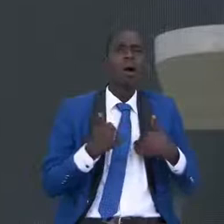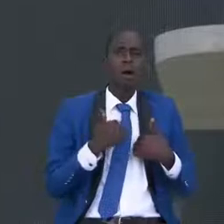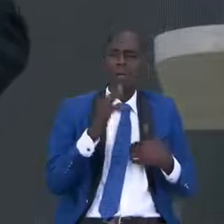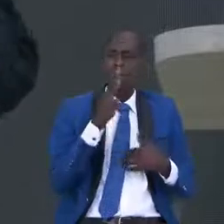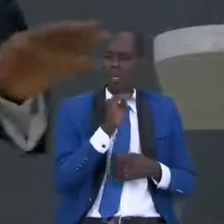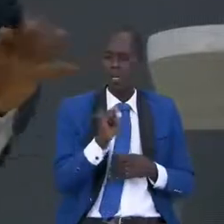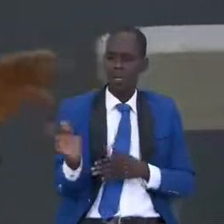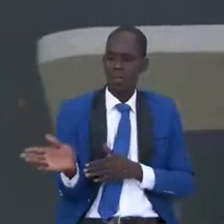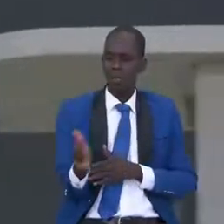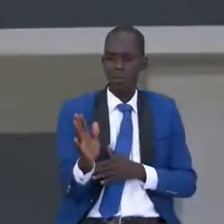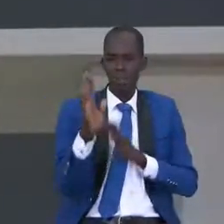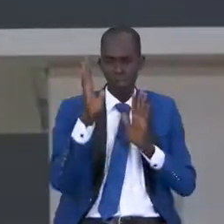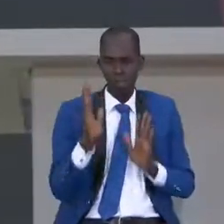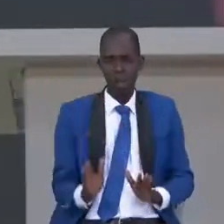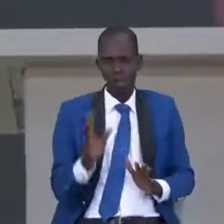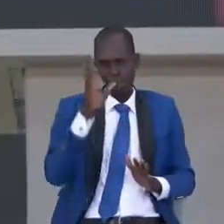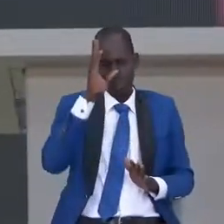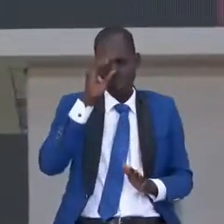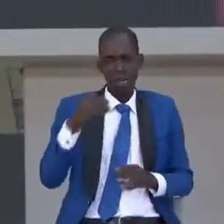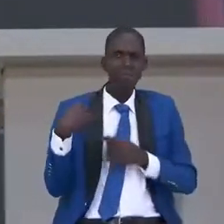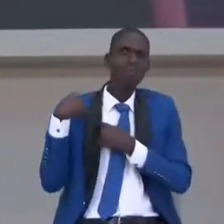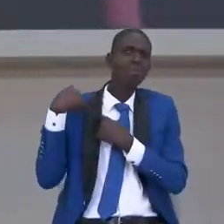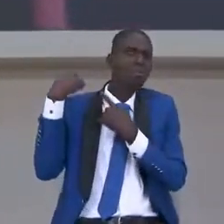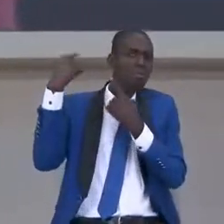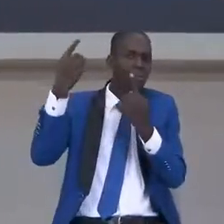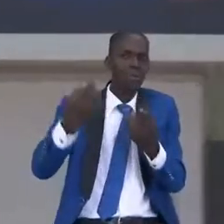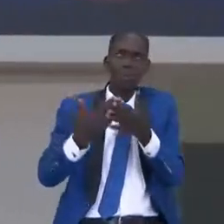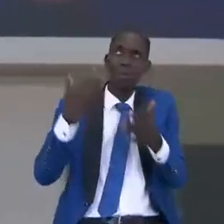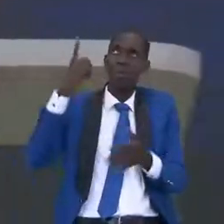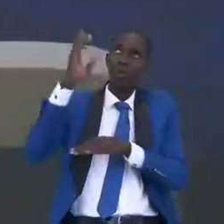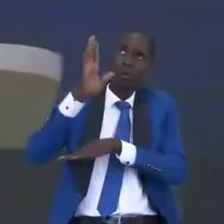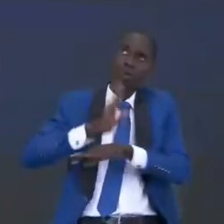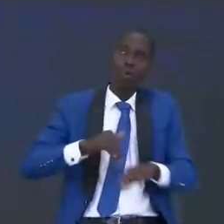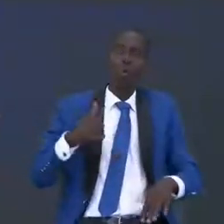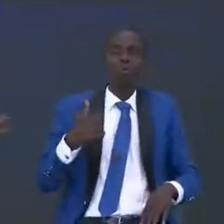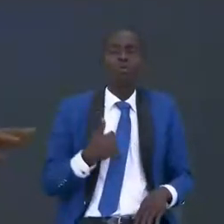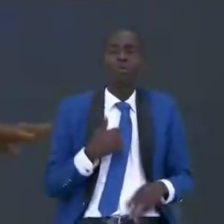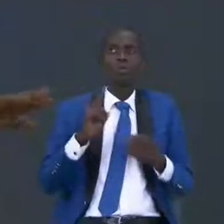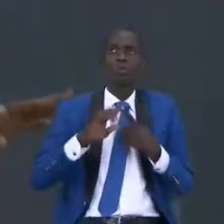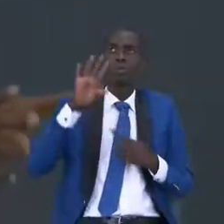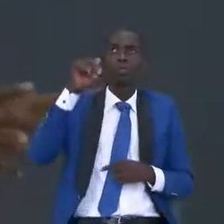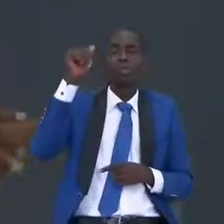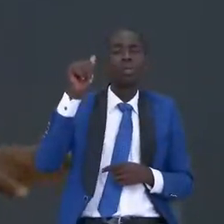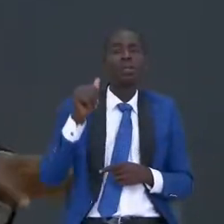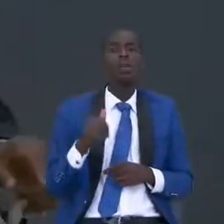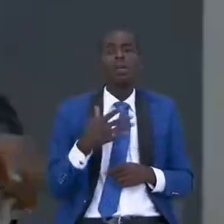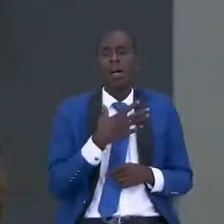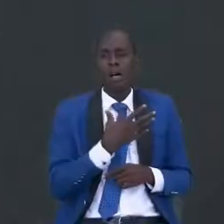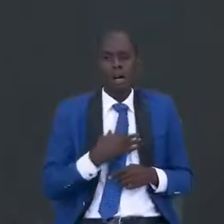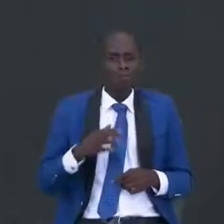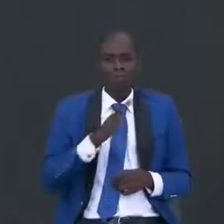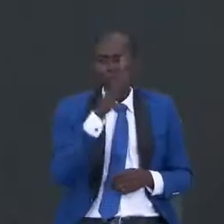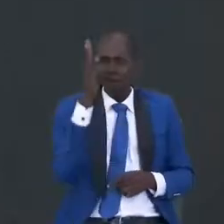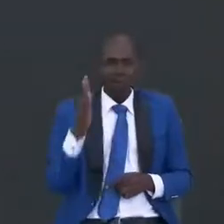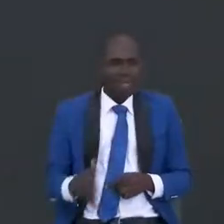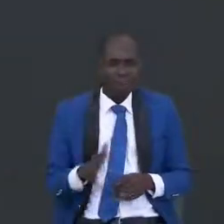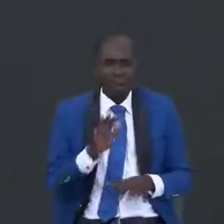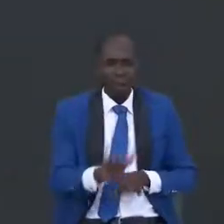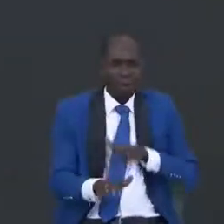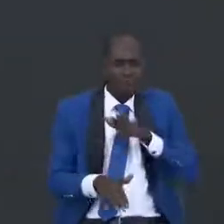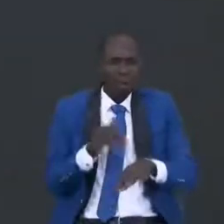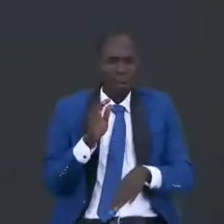tu m'appelles. Et depuis que j'étais pêcheur de toute ma vie, je n'ai jamais marché sur l'eau. Et